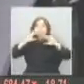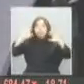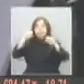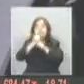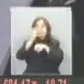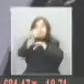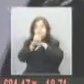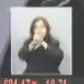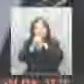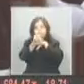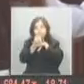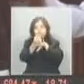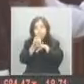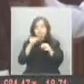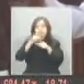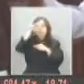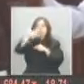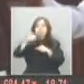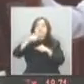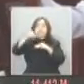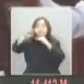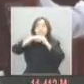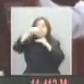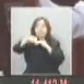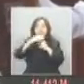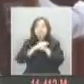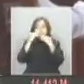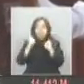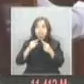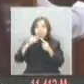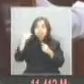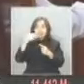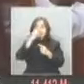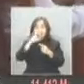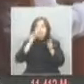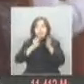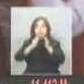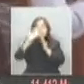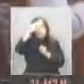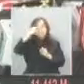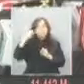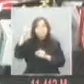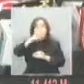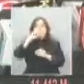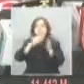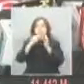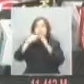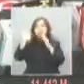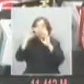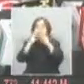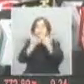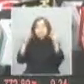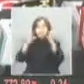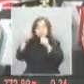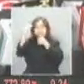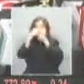ดมยิ่งเข้ไปใครใพึ้ทยุดครองของฝัugeกะบทรายงานยัระบดด้วยว่า ฝัugeกะบทก็ใช้พลเรือนเป็นโล่มนุย์สหับประชาชาิ